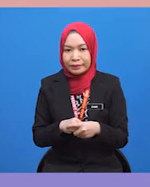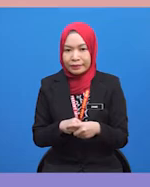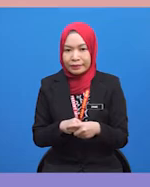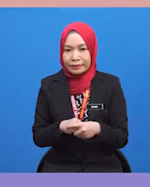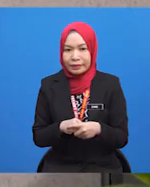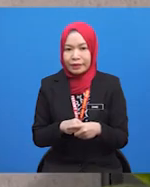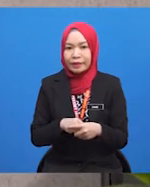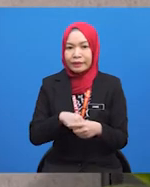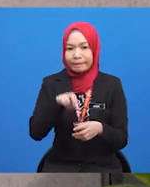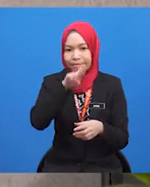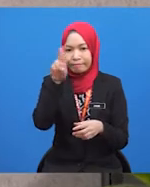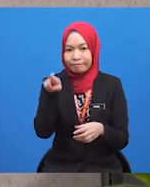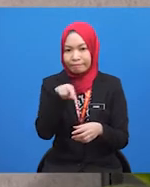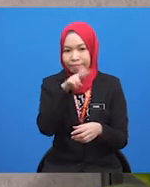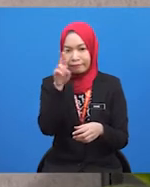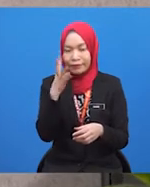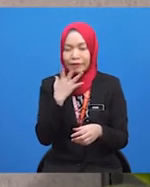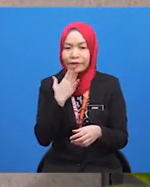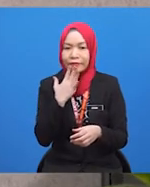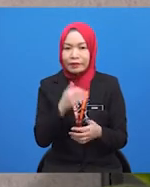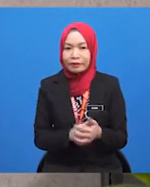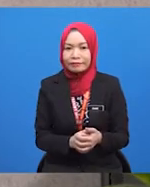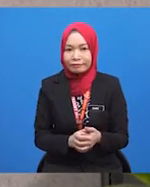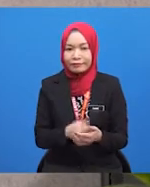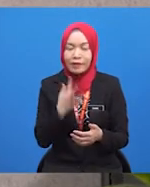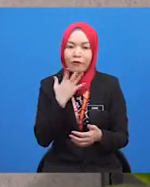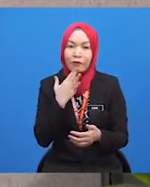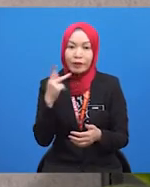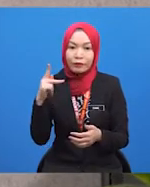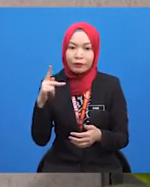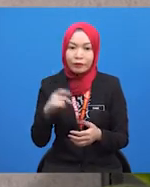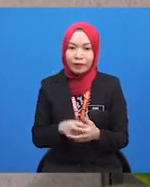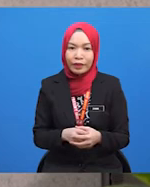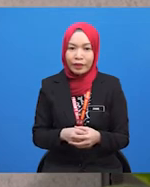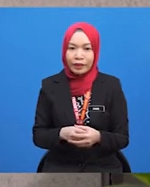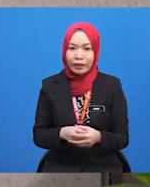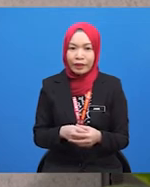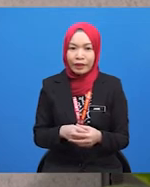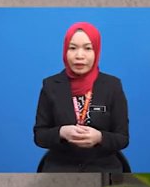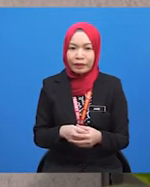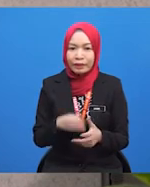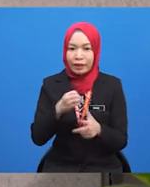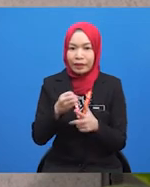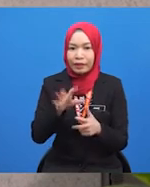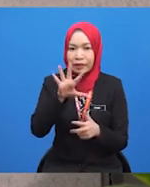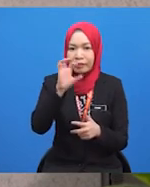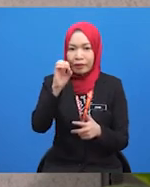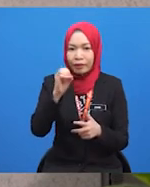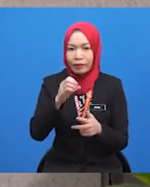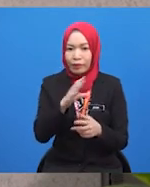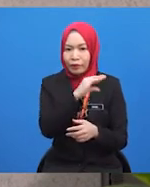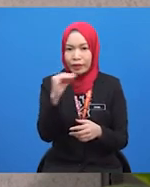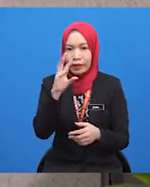roda warna. Warna kuning akan muncul di antara 50 dan 60 darjah,